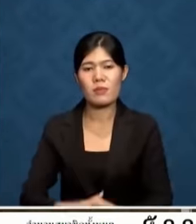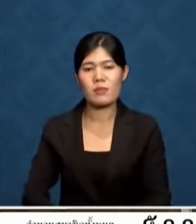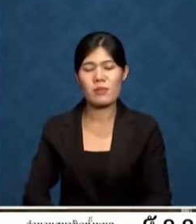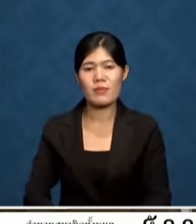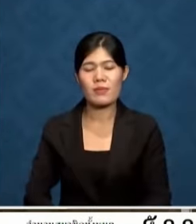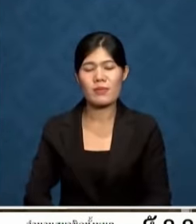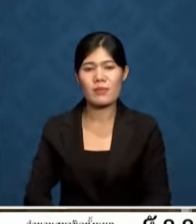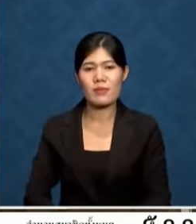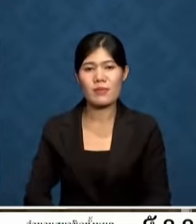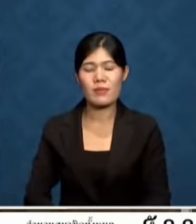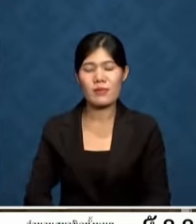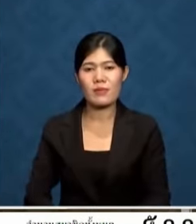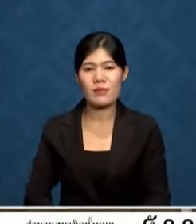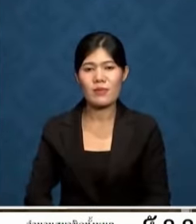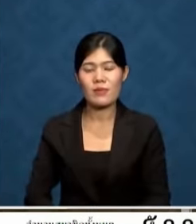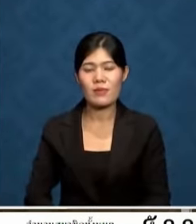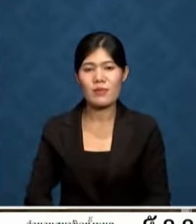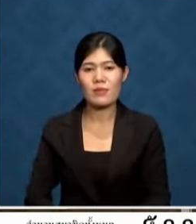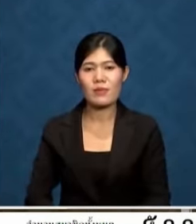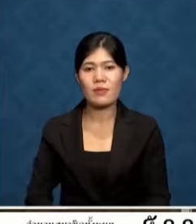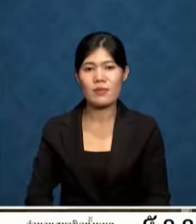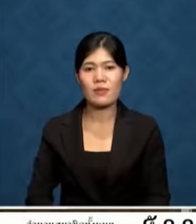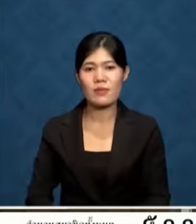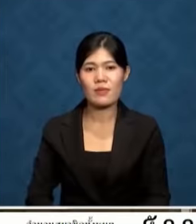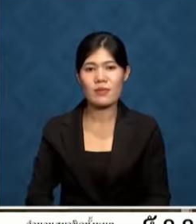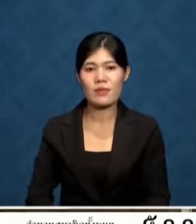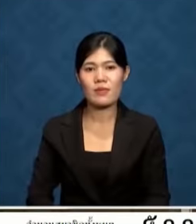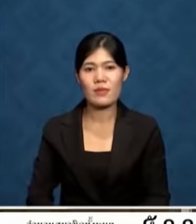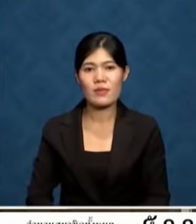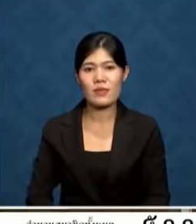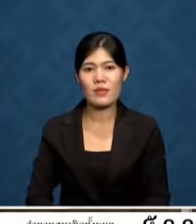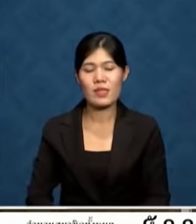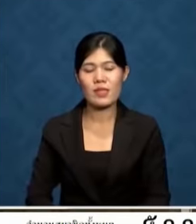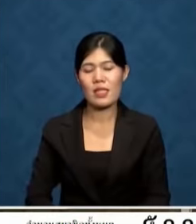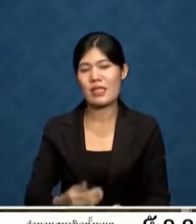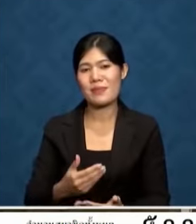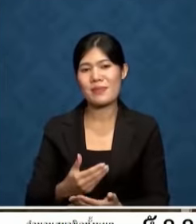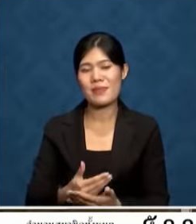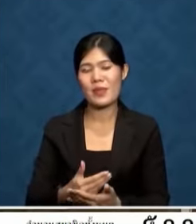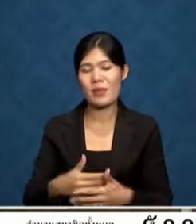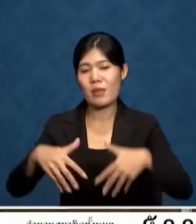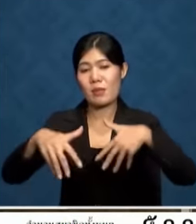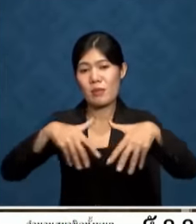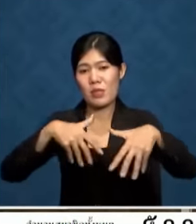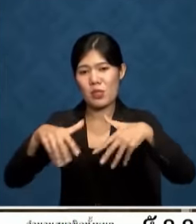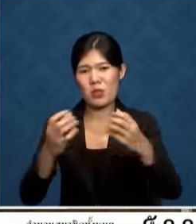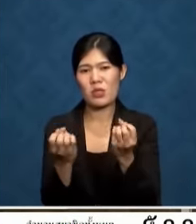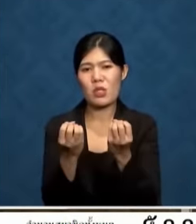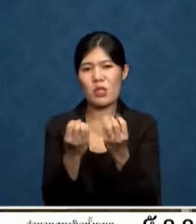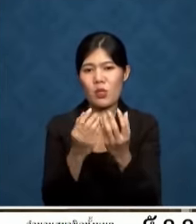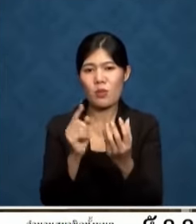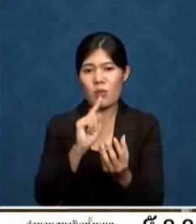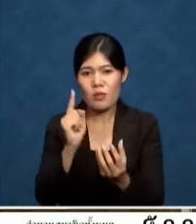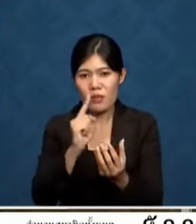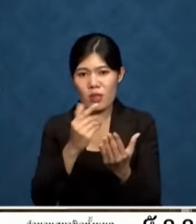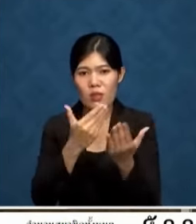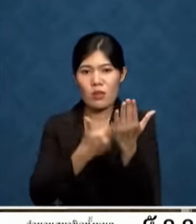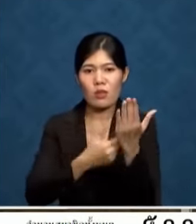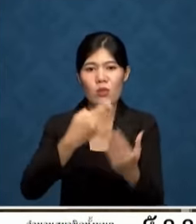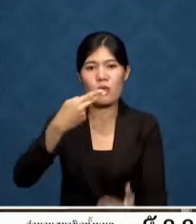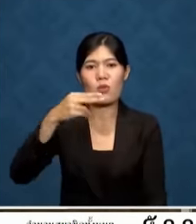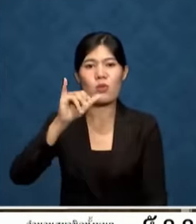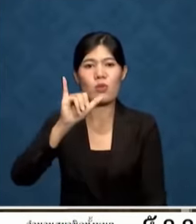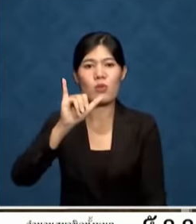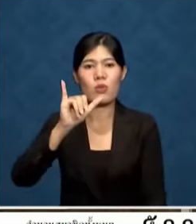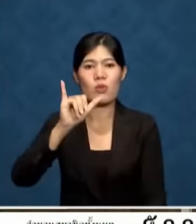บาปซ้ำเติมด้วยทั้งหวยทั้งบ่นบ่อนบ่อนที่ว่าตั้งชื่อภาษาอังกฤษสรูเลย